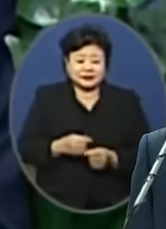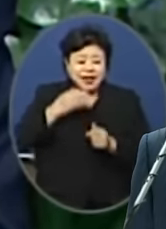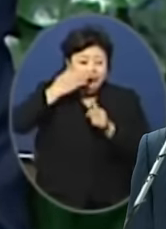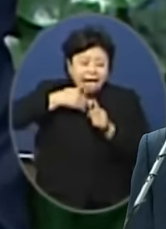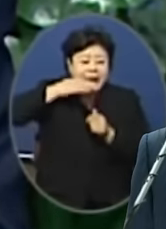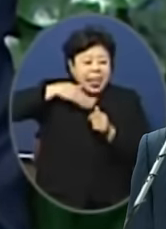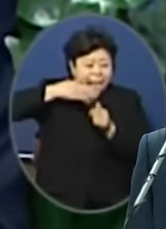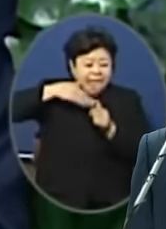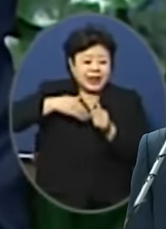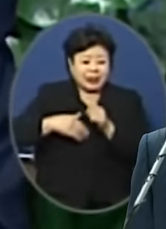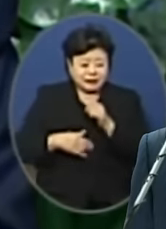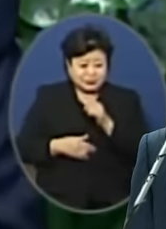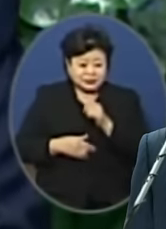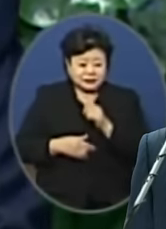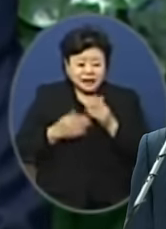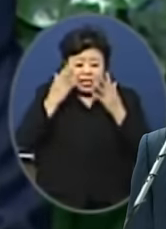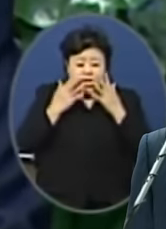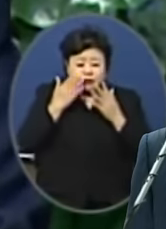거예요.